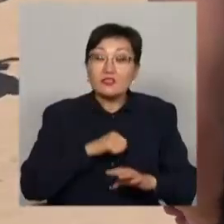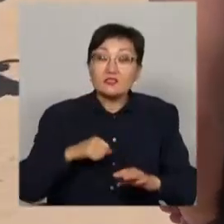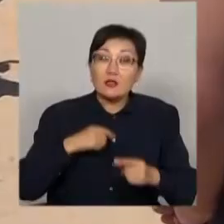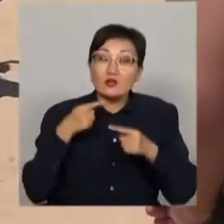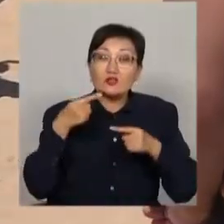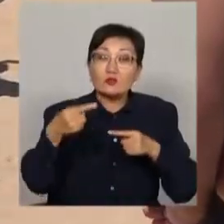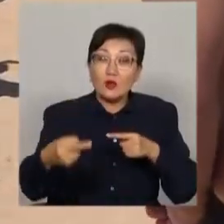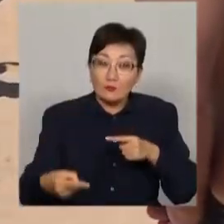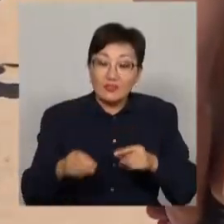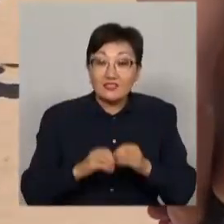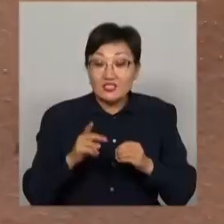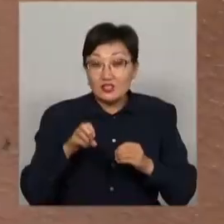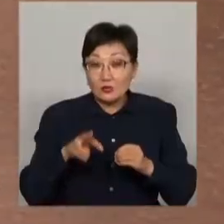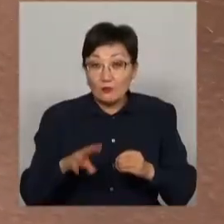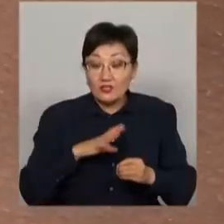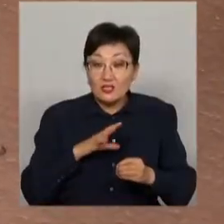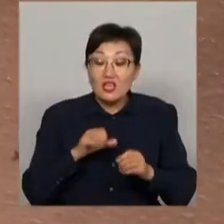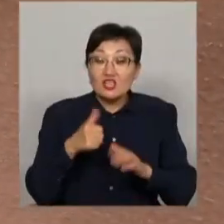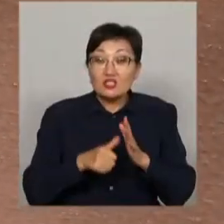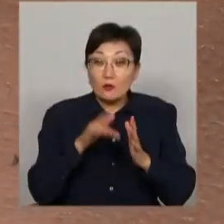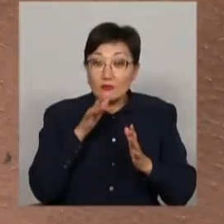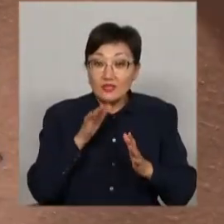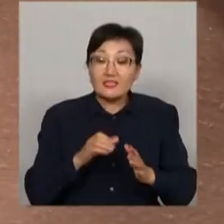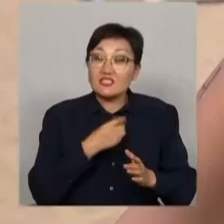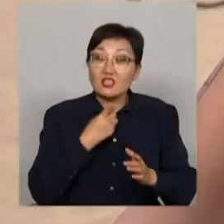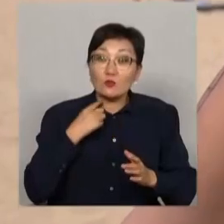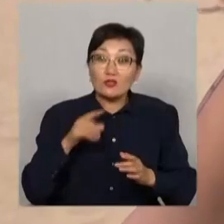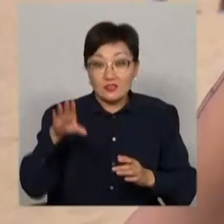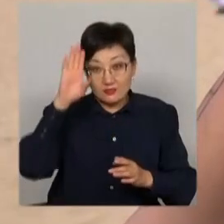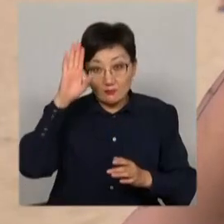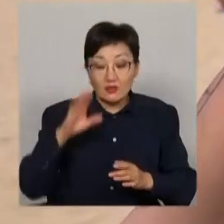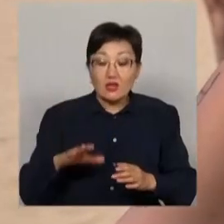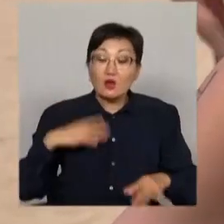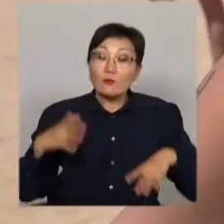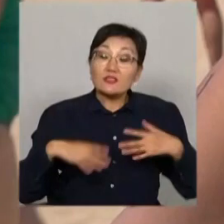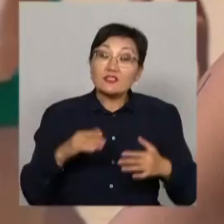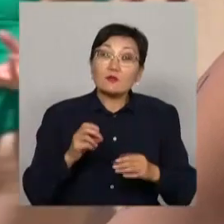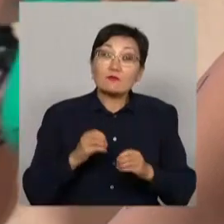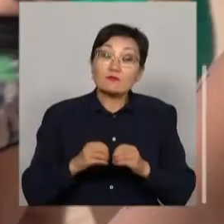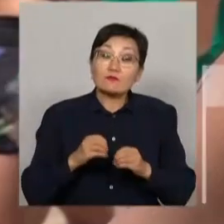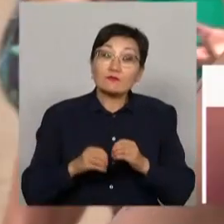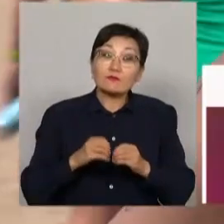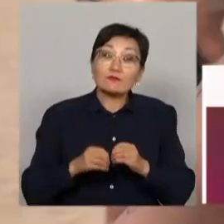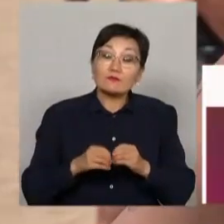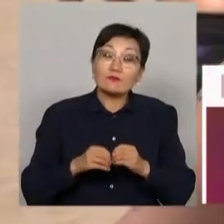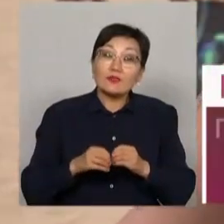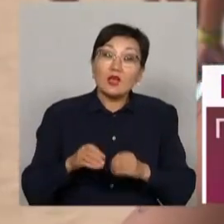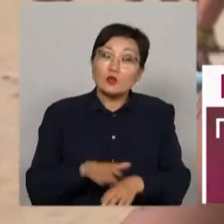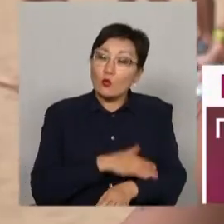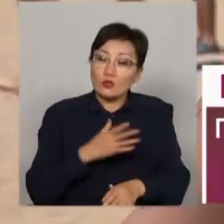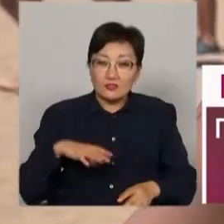дальней дистанции в 10 километров стал 16-летний талдыкурганец. Готовился к десятке довольно